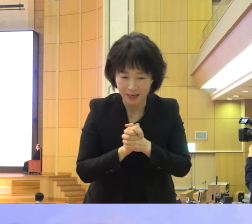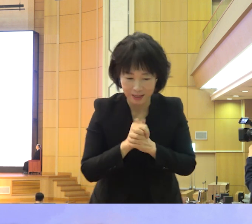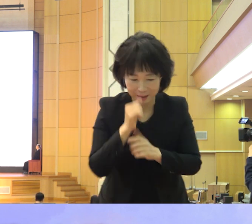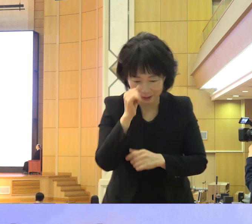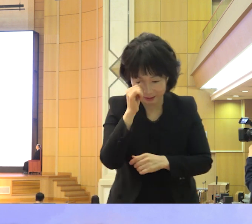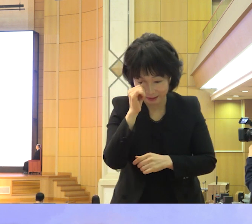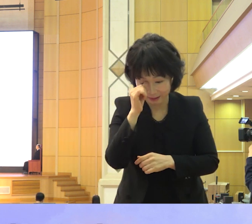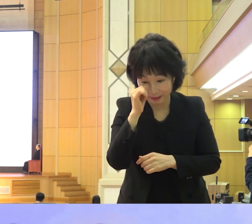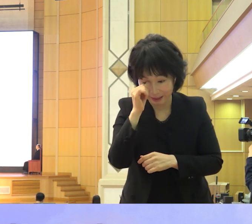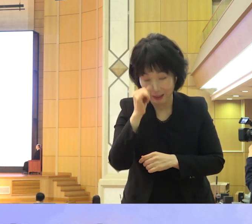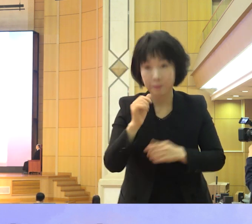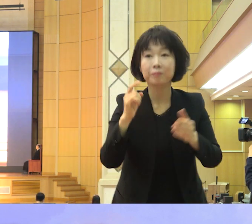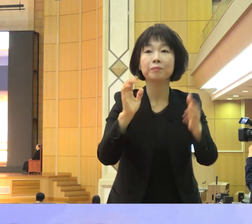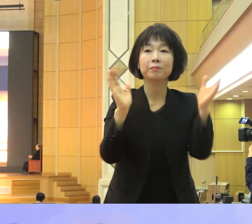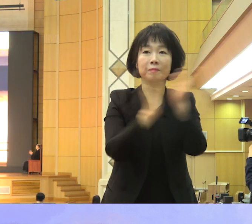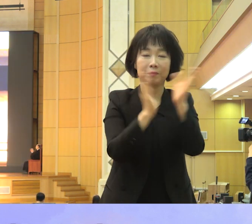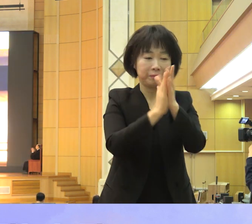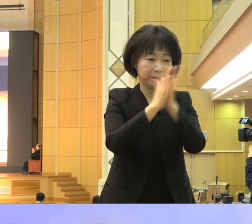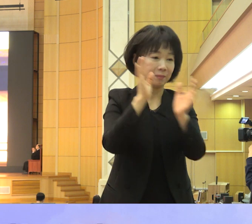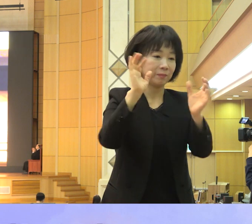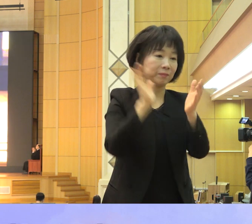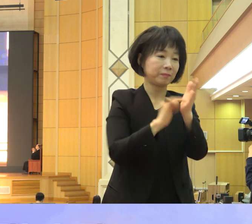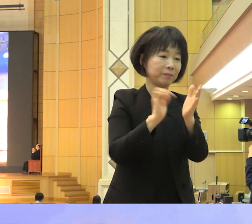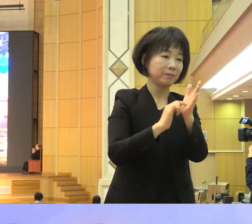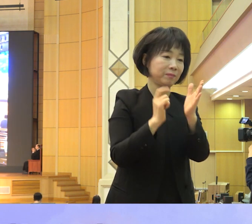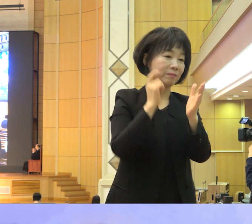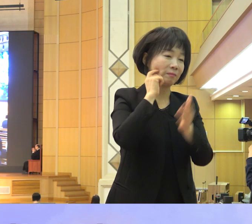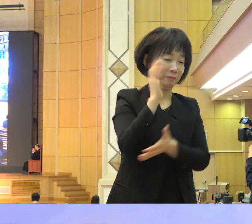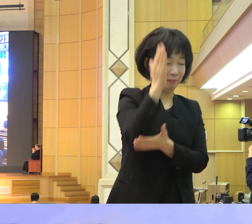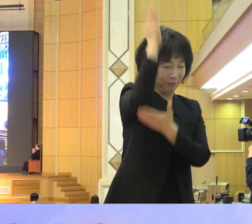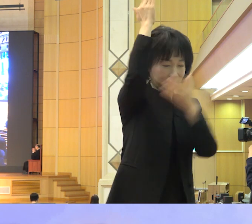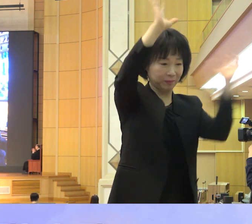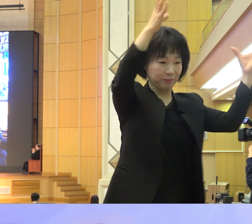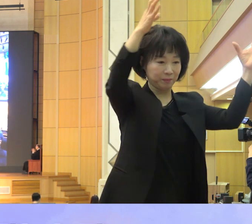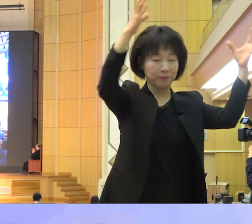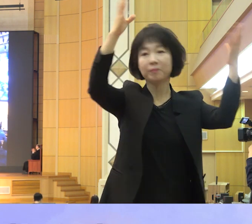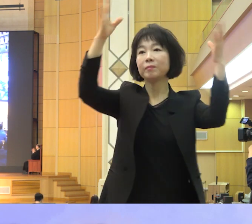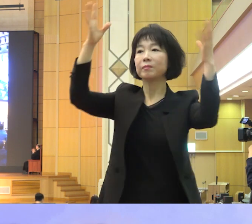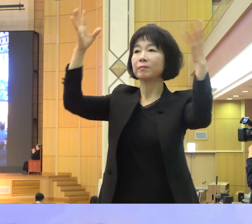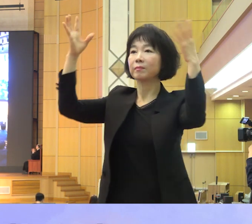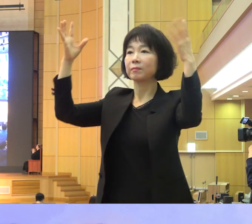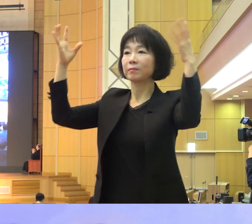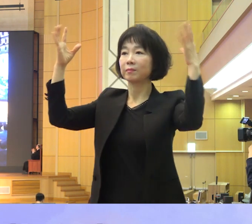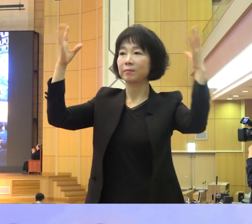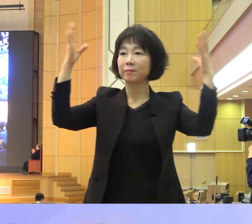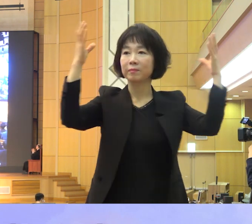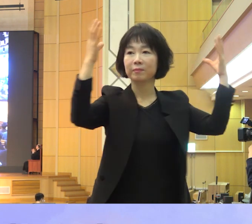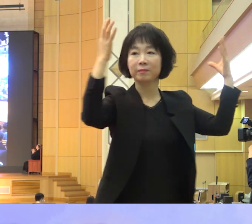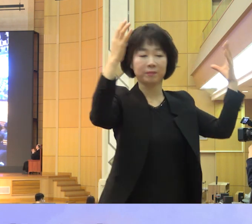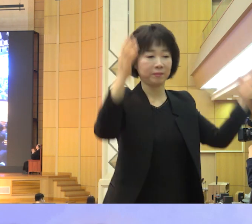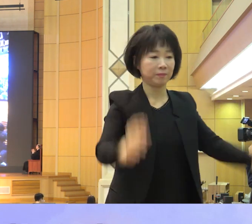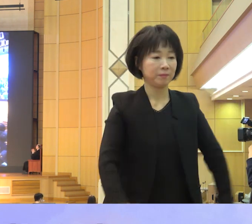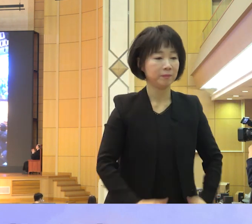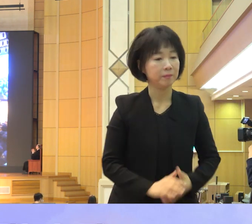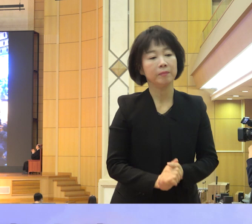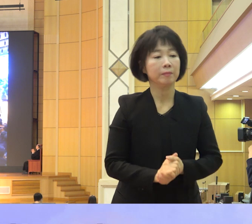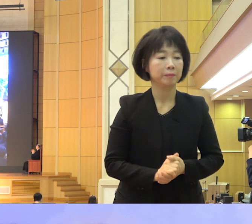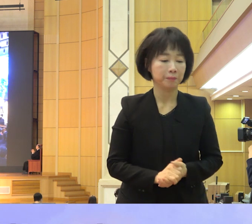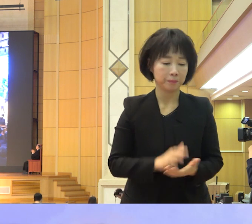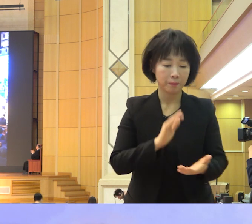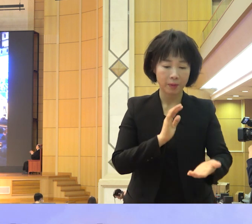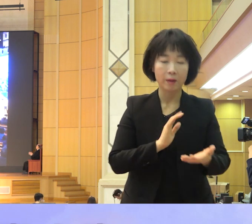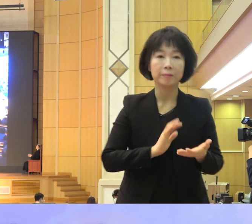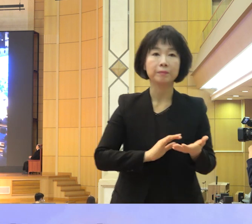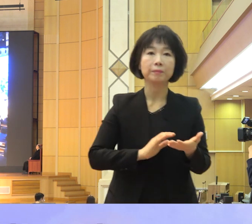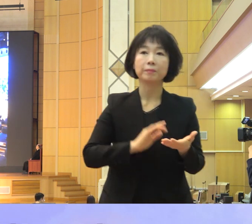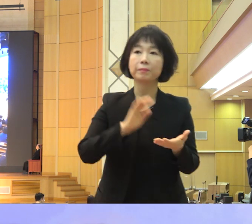세우시네. 나를 아시는 주님께 영광의 박수 돌리시겠습니다. 할렐루야. 이 시간 기쁜 마음으로 박수 치시면서